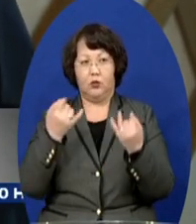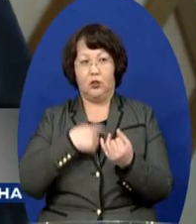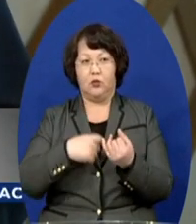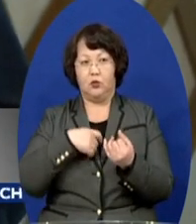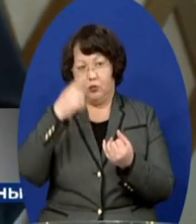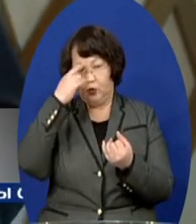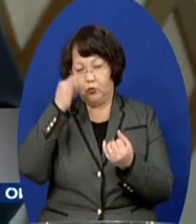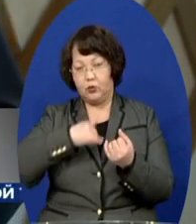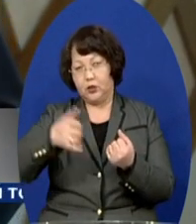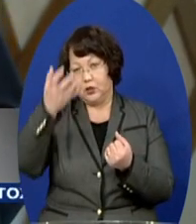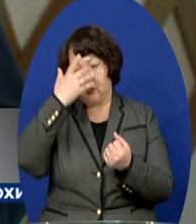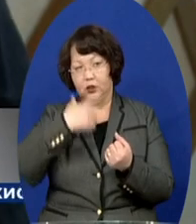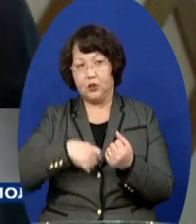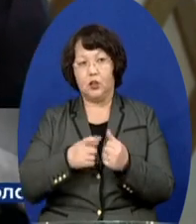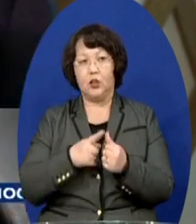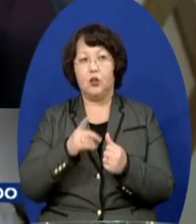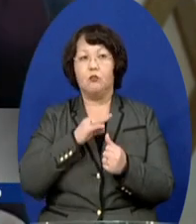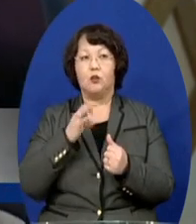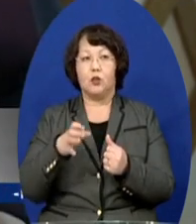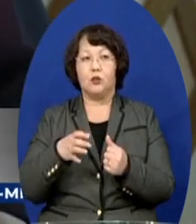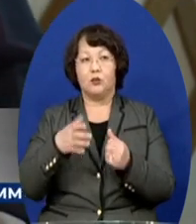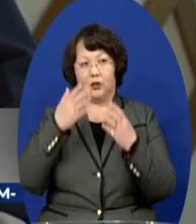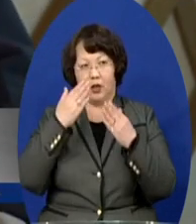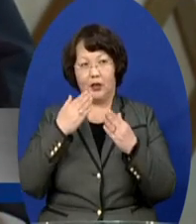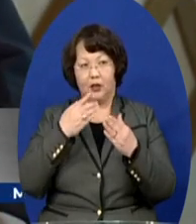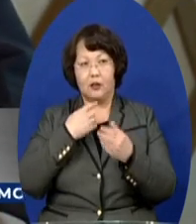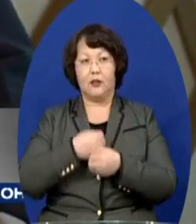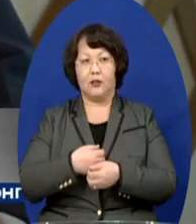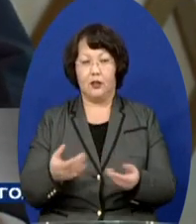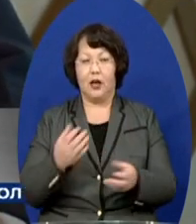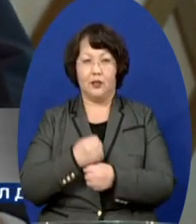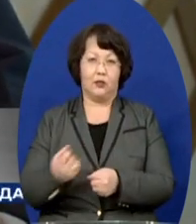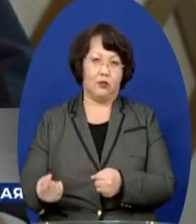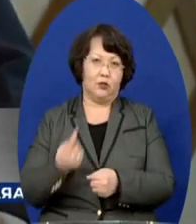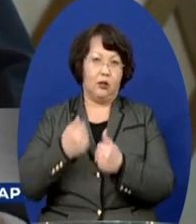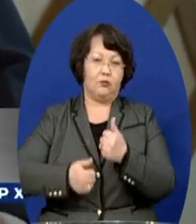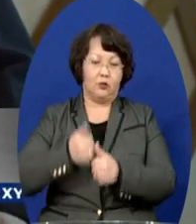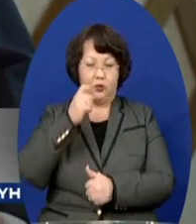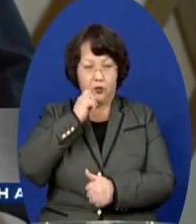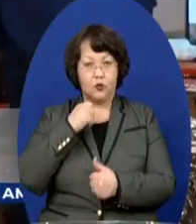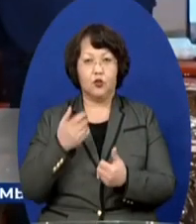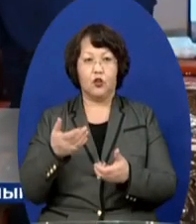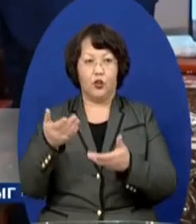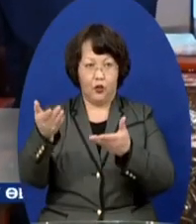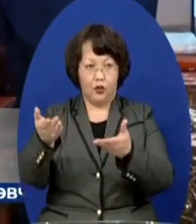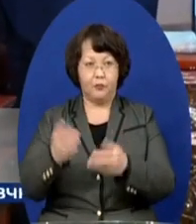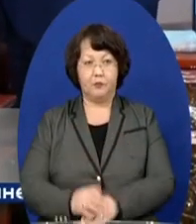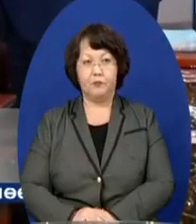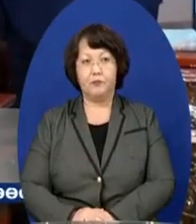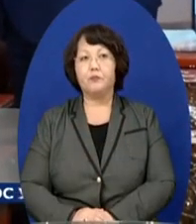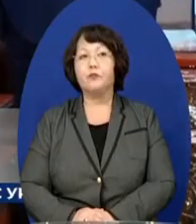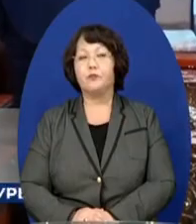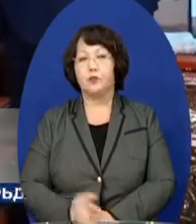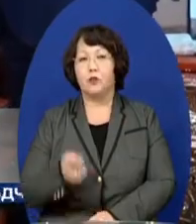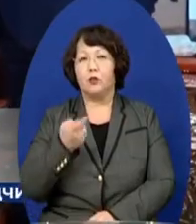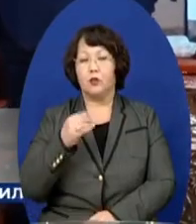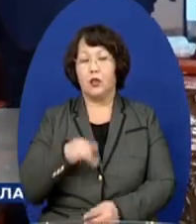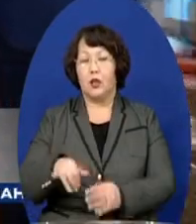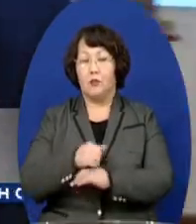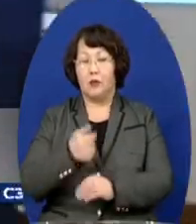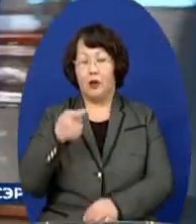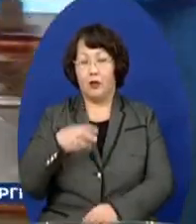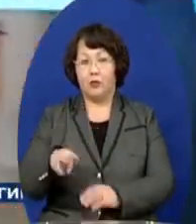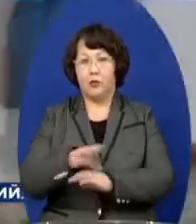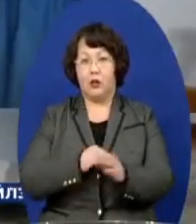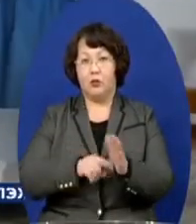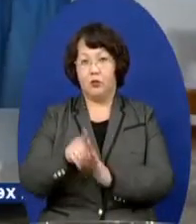гишүүн болон Монгол Улсын Засгийн газрын гишүүний нэрийн өмнөөс бүгд талархаж илэрхийлж ажлын өндөр амжилтыг хүсэе. Хөвсгөл аймгийн Галт сумаас анх